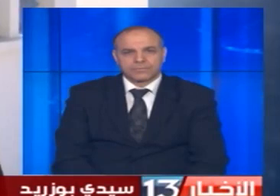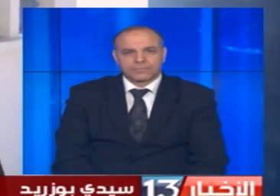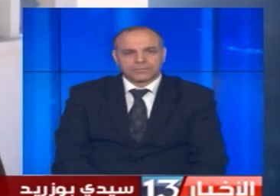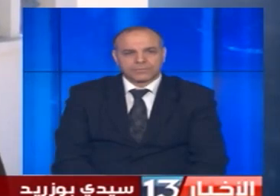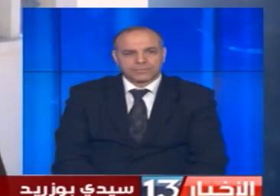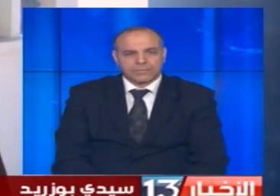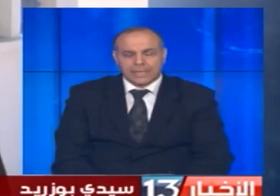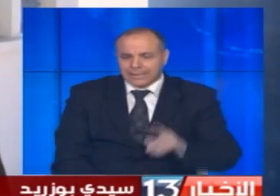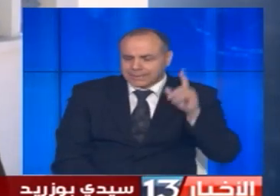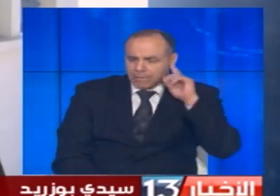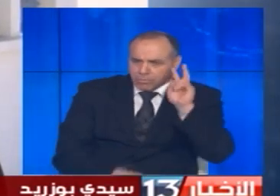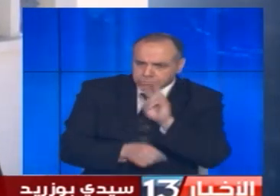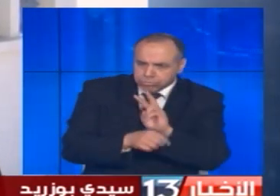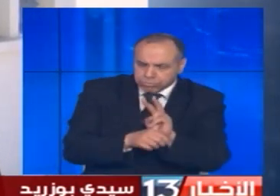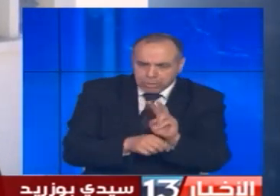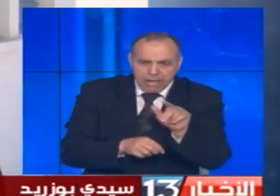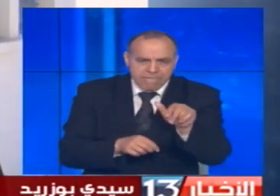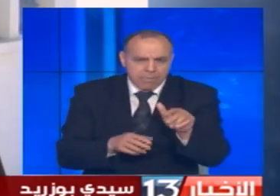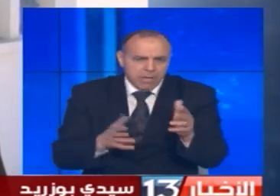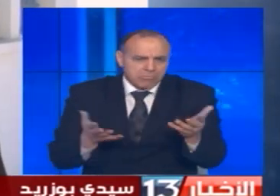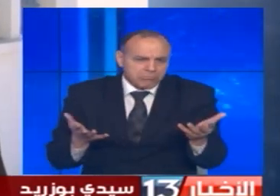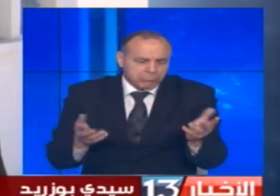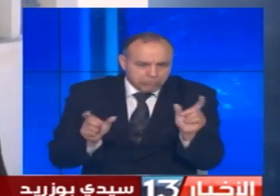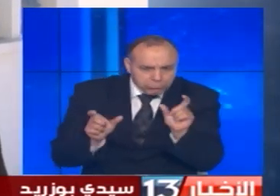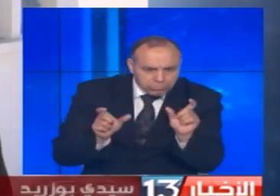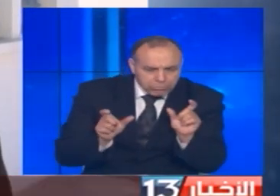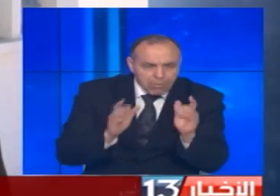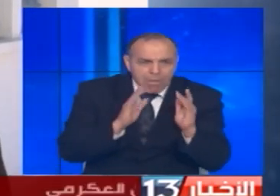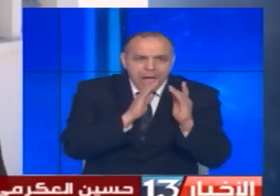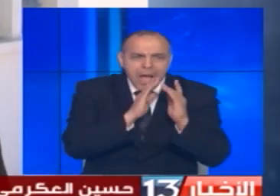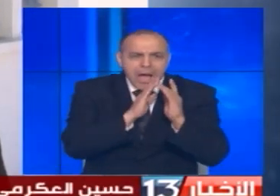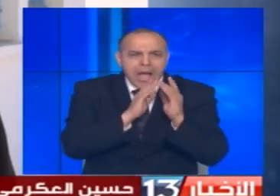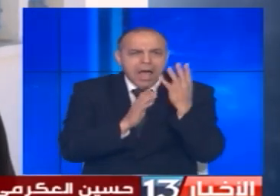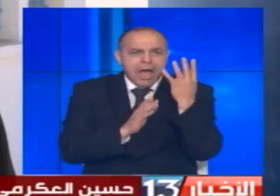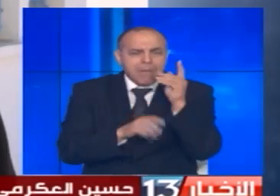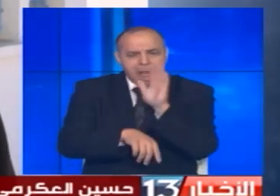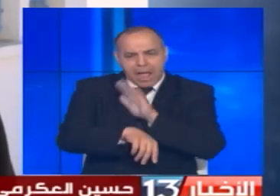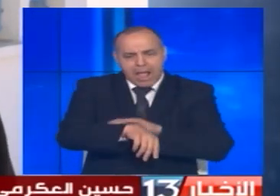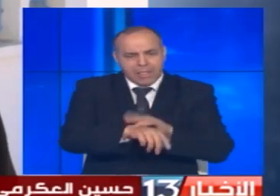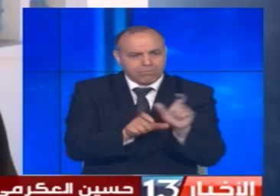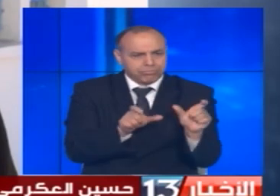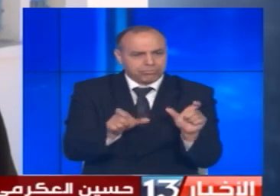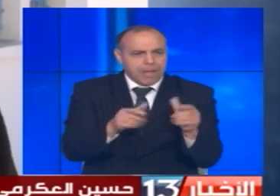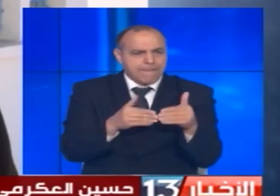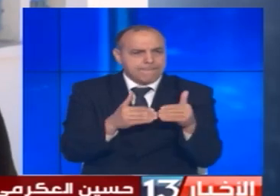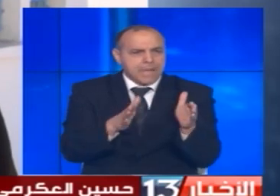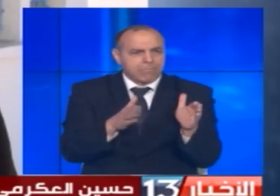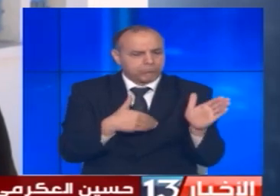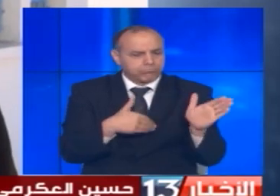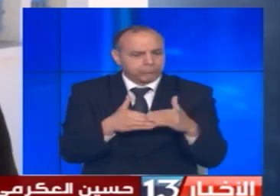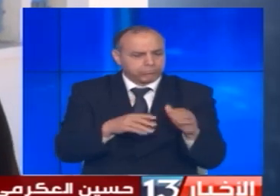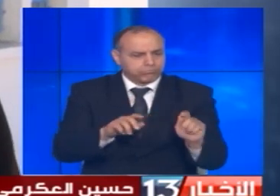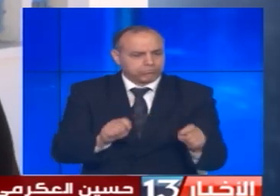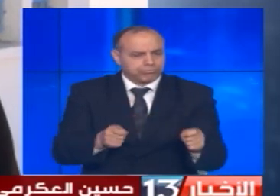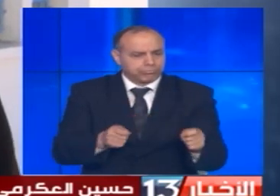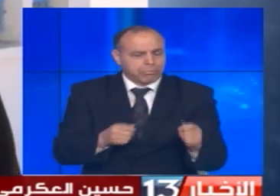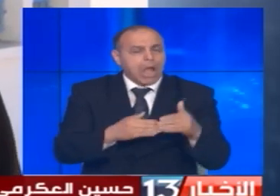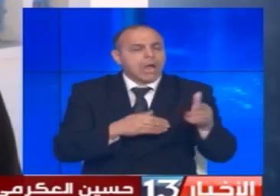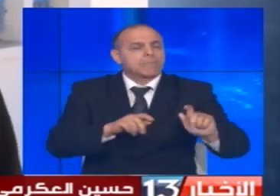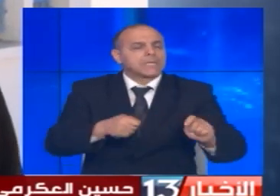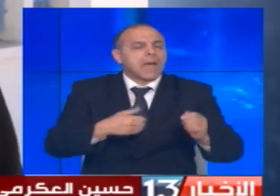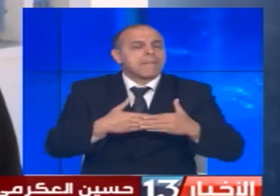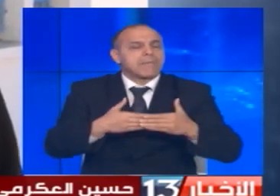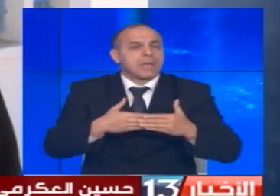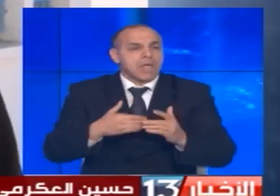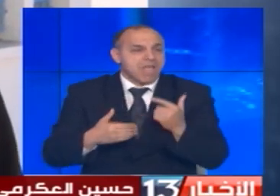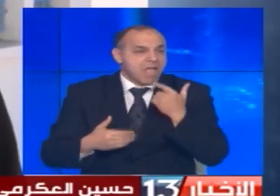بعد المعاينة تبين لنا أنه المبيت كان محروس بأربع عوان والأبواب كانت مغلقة من الخارج،